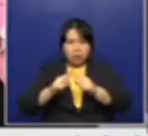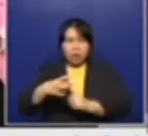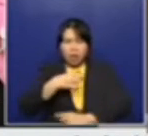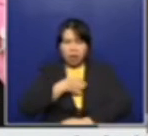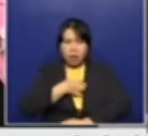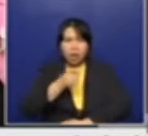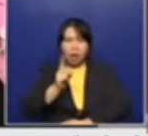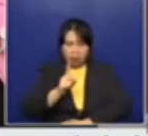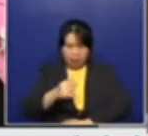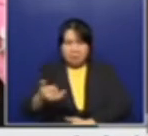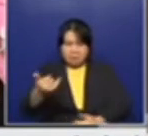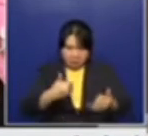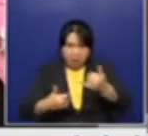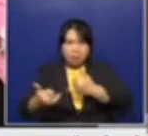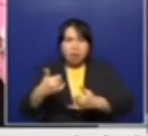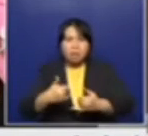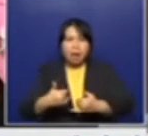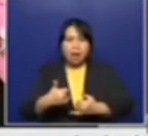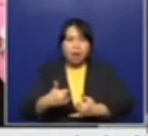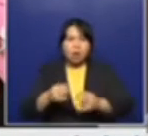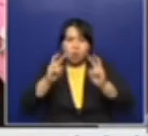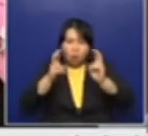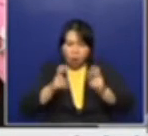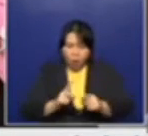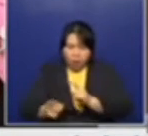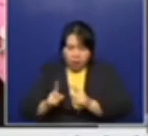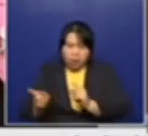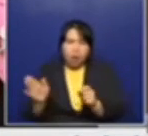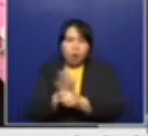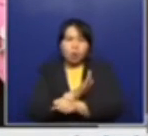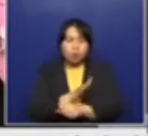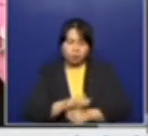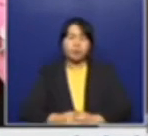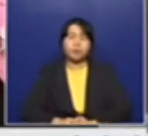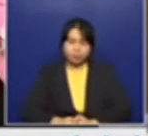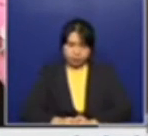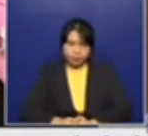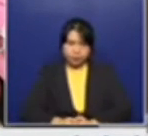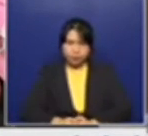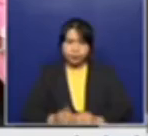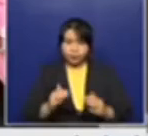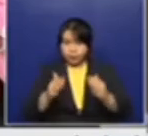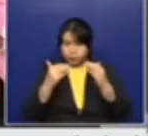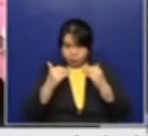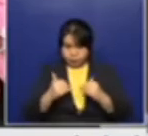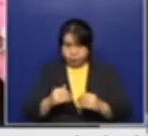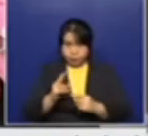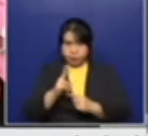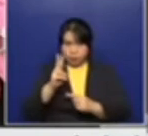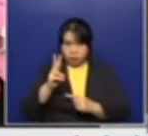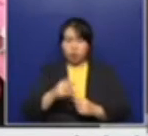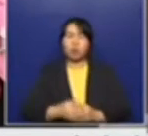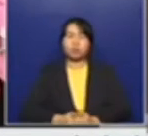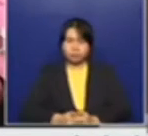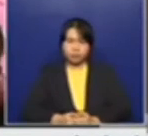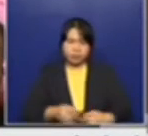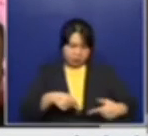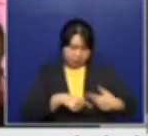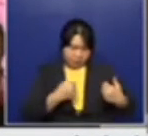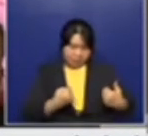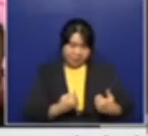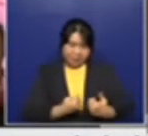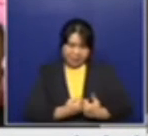ของเขาโดยครบถ้วนทุกประเด็นประการที่สองต้องมีใจเป็นธรรม